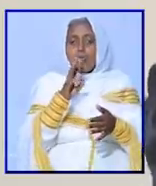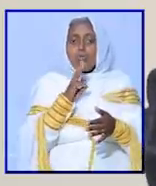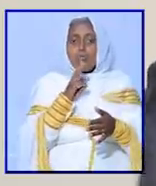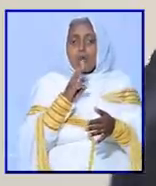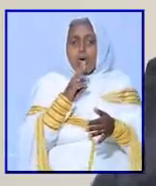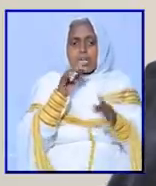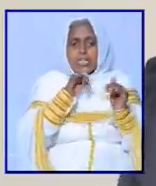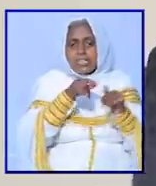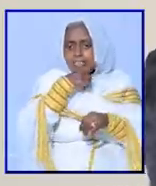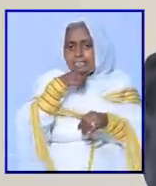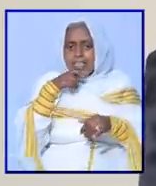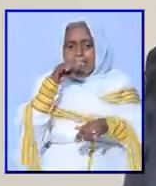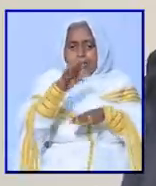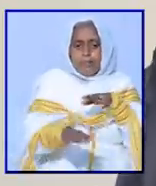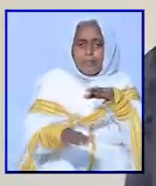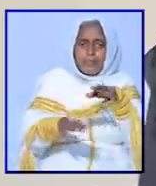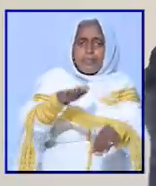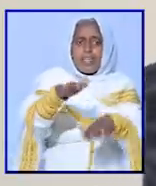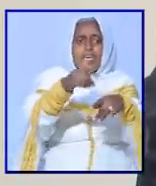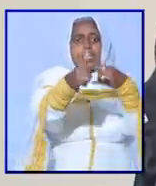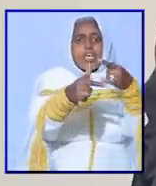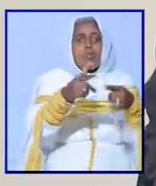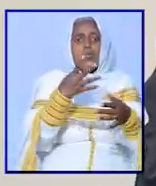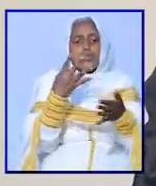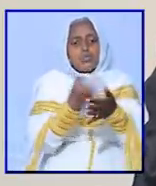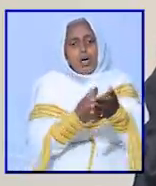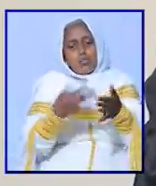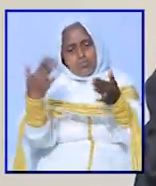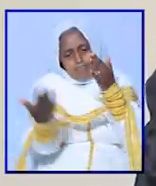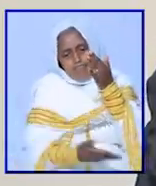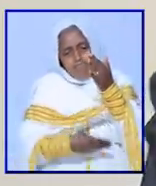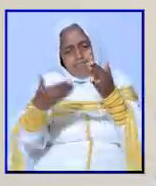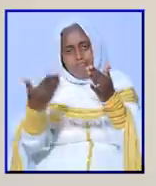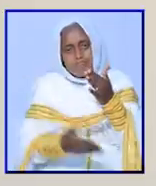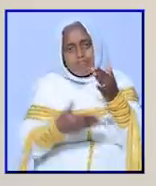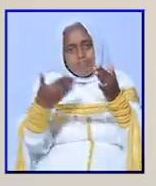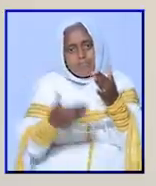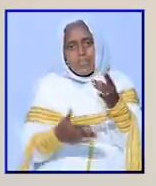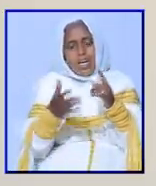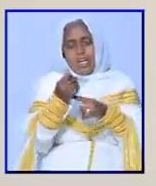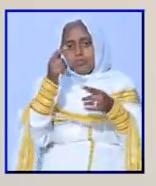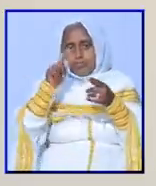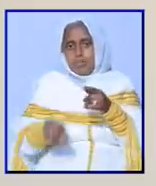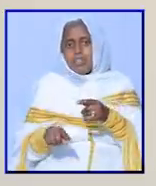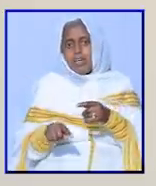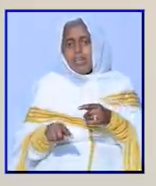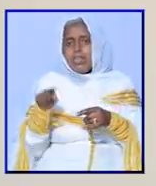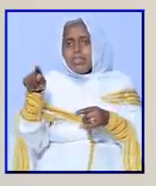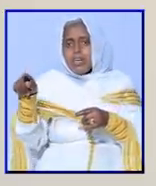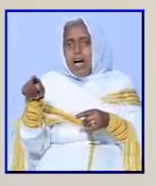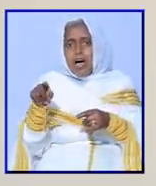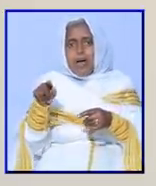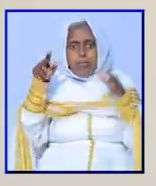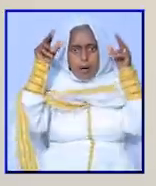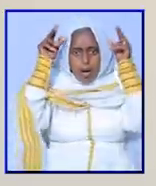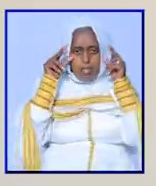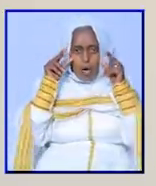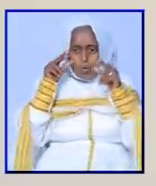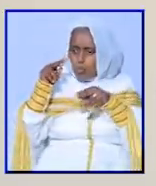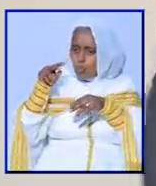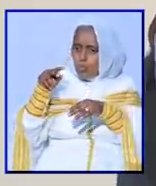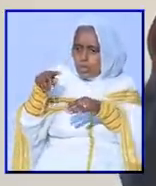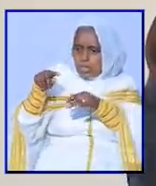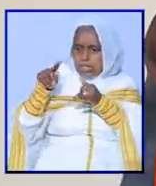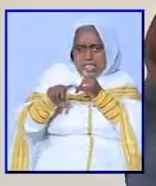እንደየብስ እየረገጠ ሂዶ ያጭዳል ሲመለከት ያዝጓው ባይታው ዳር ነው የቆመ ወደው ላይ